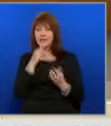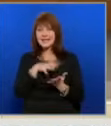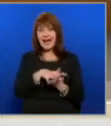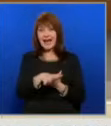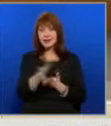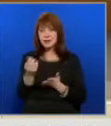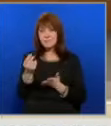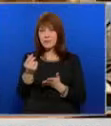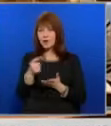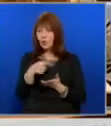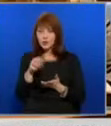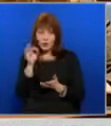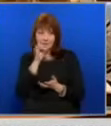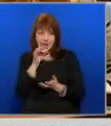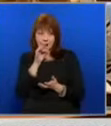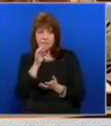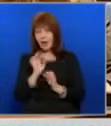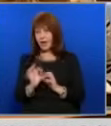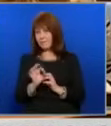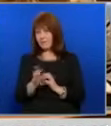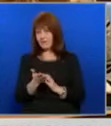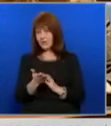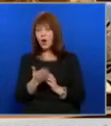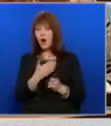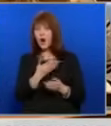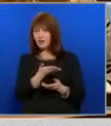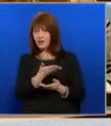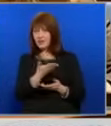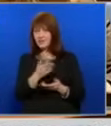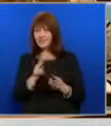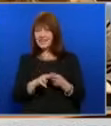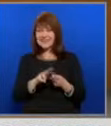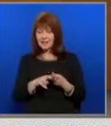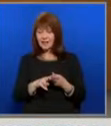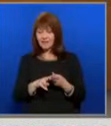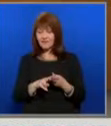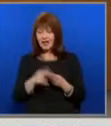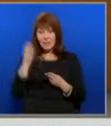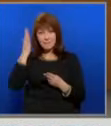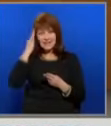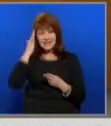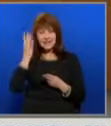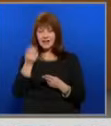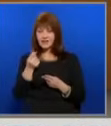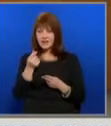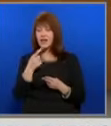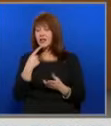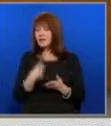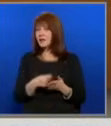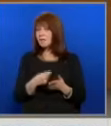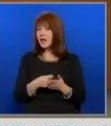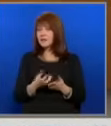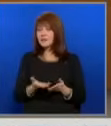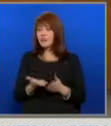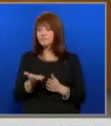пари, които нямаме, е правилно. Откакто Асен Василев е министър на финансите, заплатите нарастаха с 41%, при инфлация